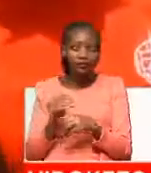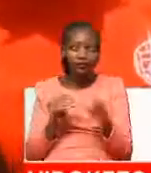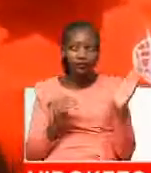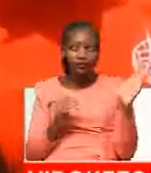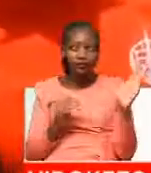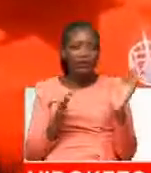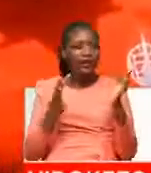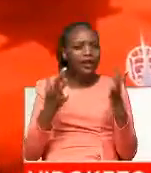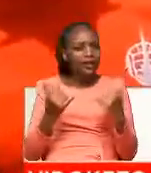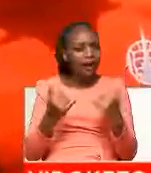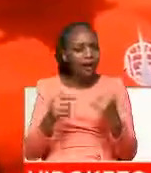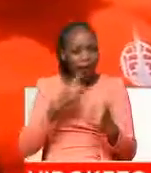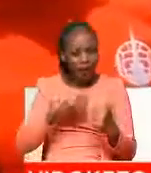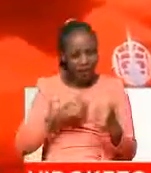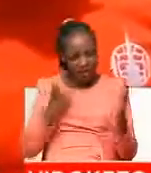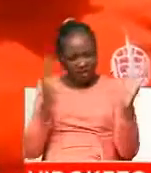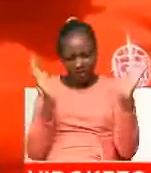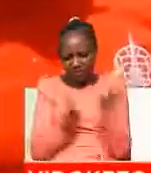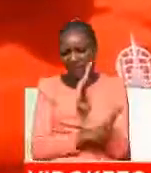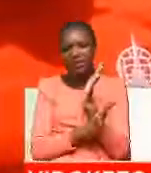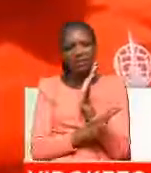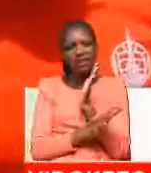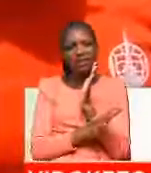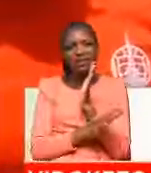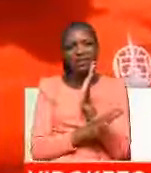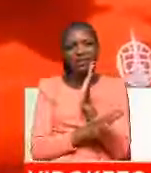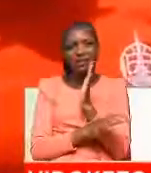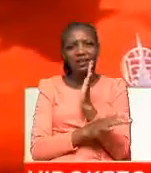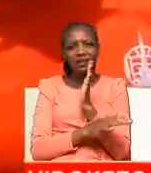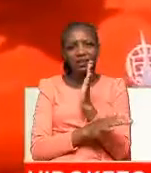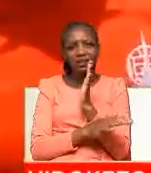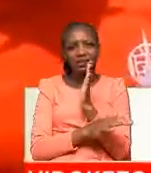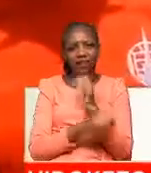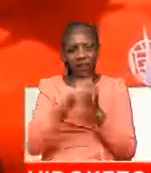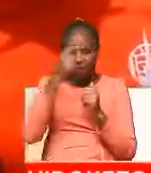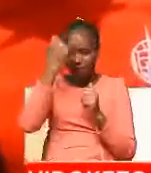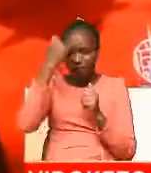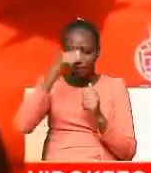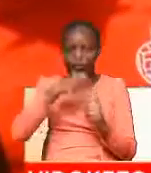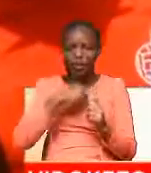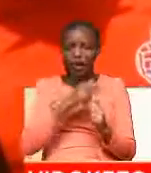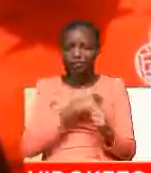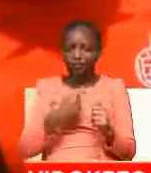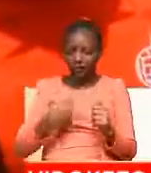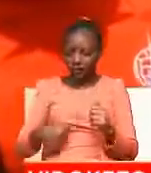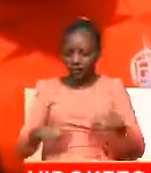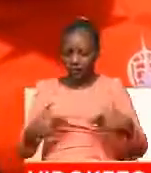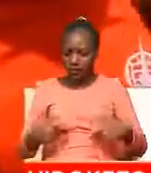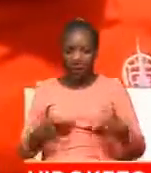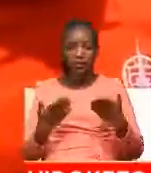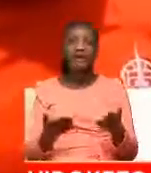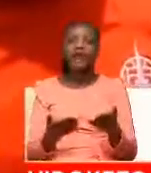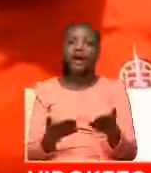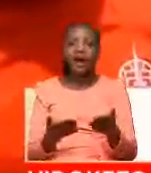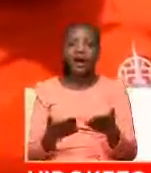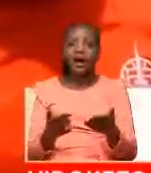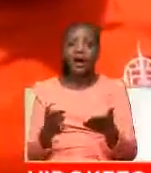Sasa kitu yenye natuma wameleta jana na watu wa China. China walifunga